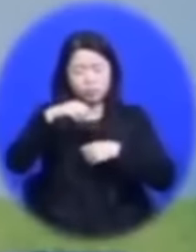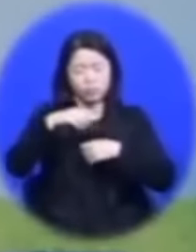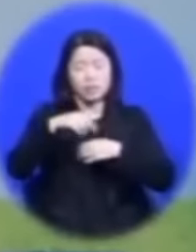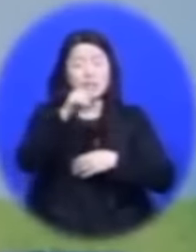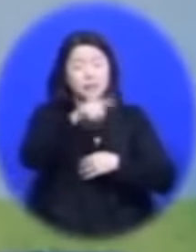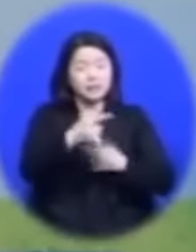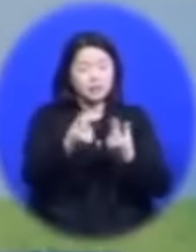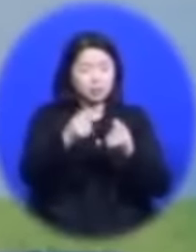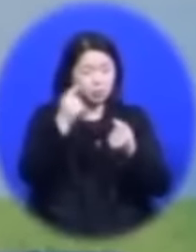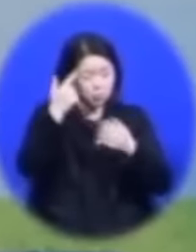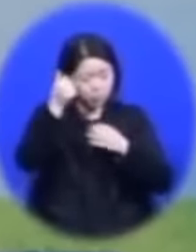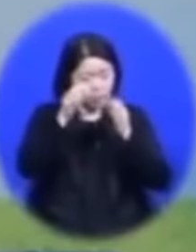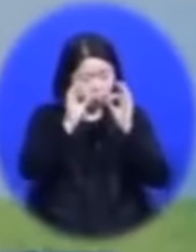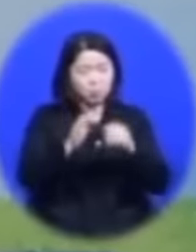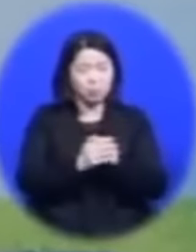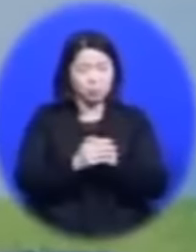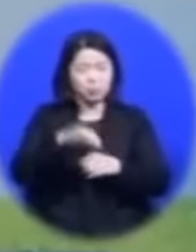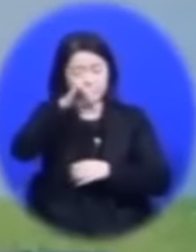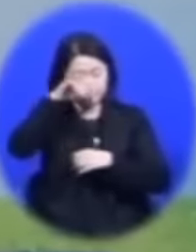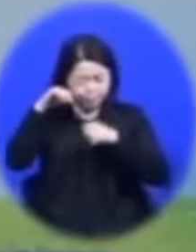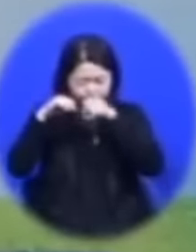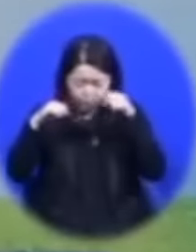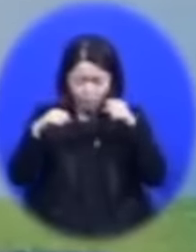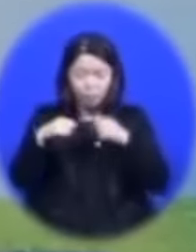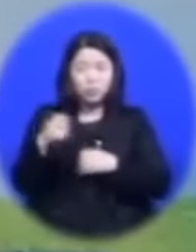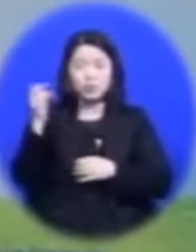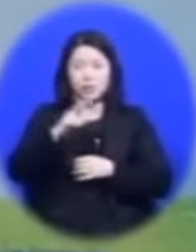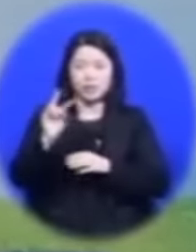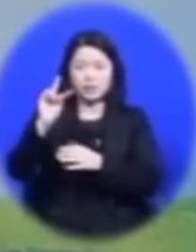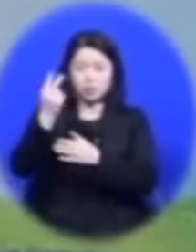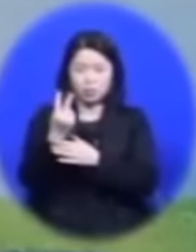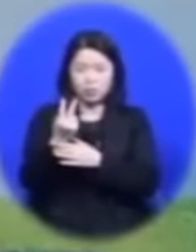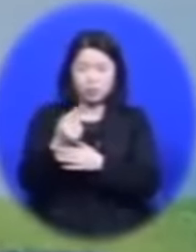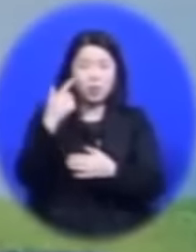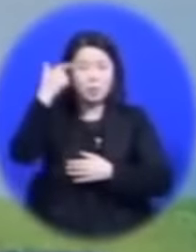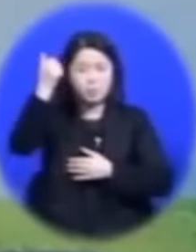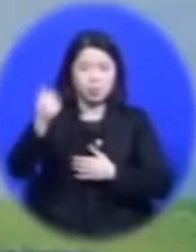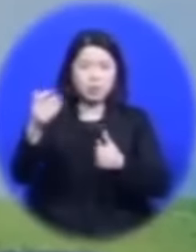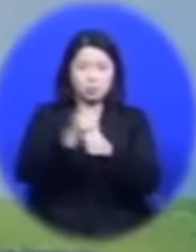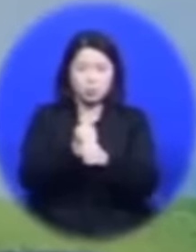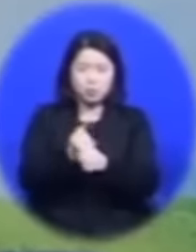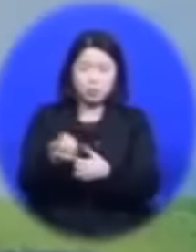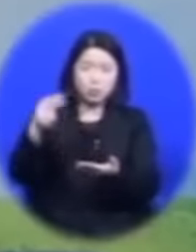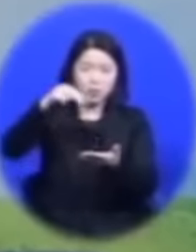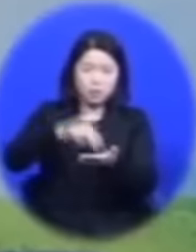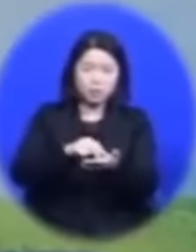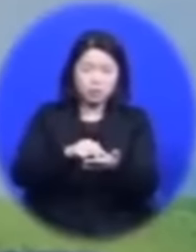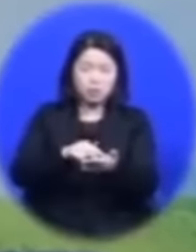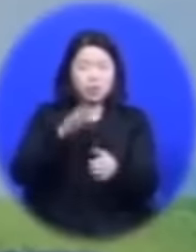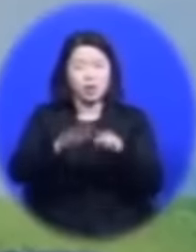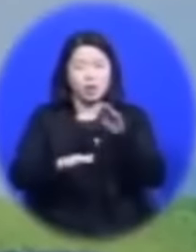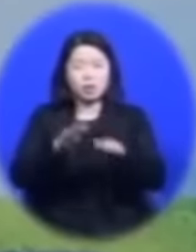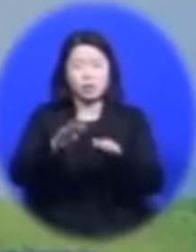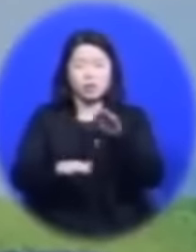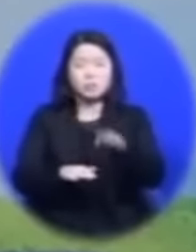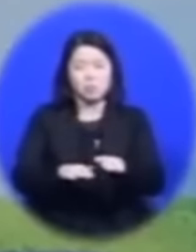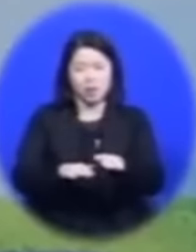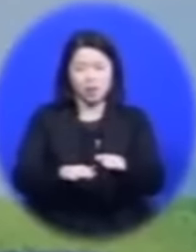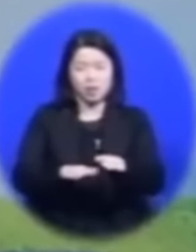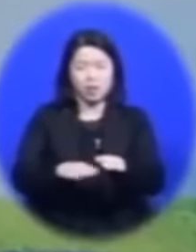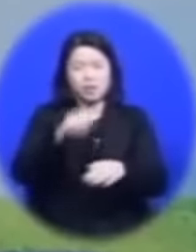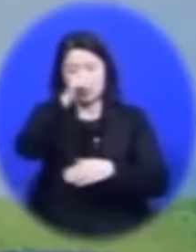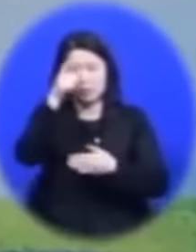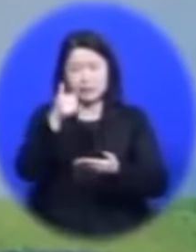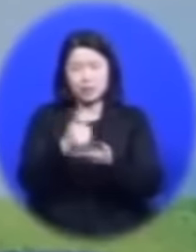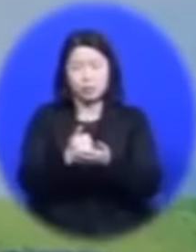목사님을 보고, 그리고 눈물을 닦고 다시 목사님을 붙잡고 일으킵니다. 그렇게 걸음마를, 장로님들의 손에 의해서